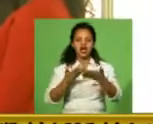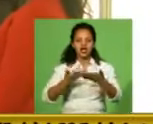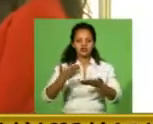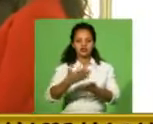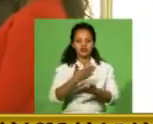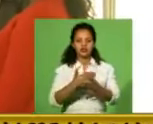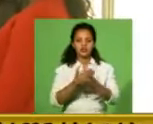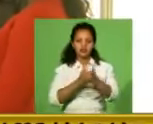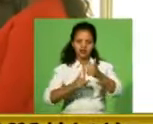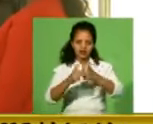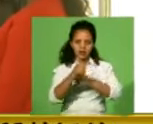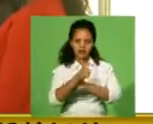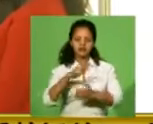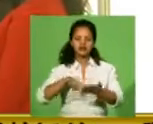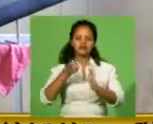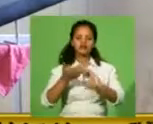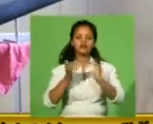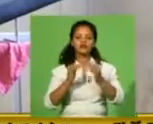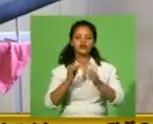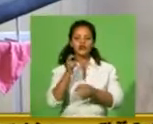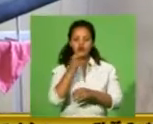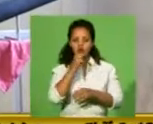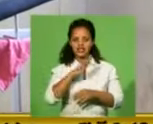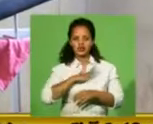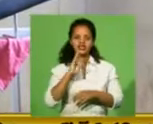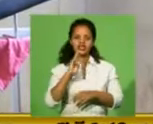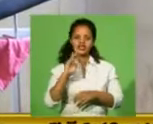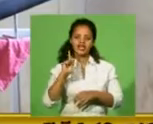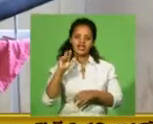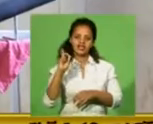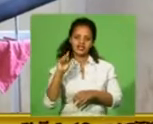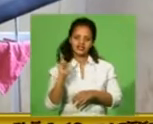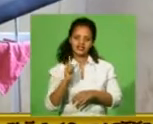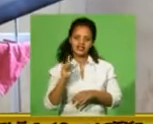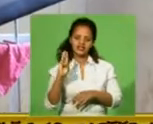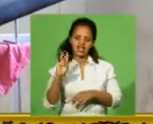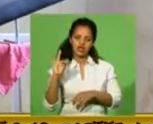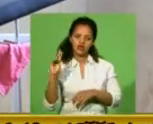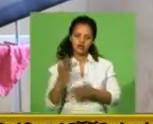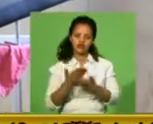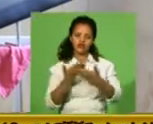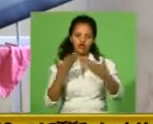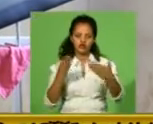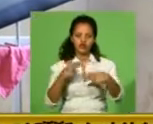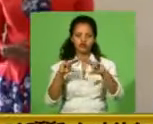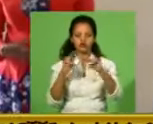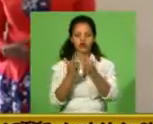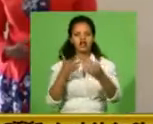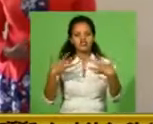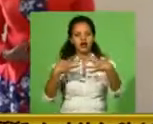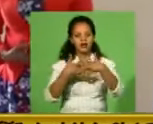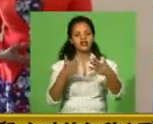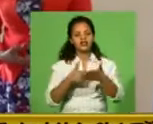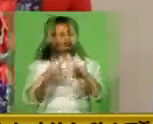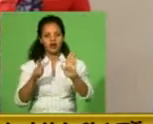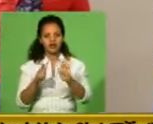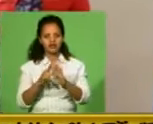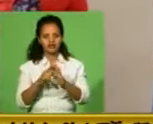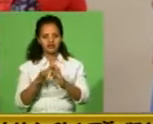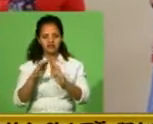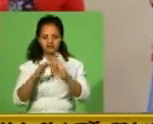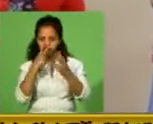እንዲሁ በግንባር ቀደምትነት የሚነሳ መሆኑን ወይዘሮ ሰናይት ሰለሞን የክልሉ የመንግስት ኮሙኒኬሽን ጉዳዮች ቢሮ ኃላፊና የቡድኑ አስተባባሪ ገልጸዋል። በጥረት